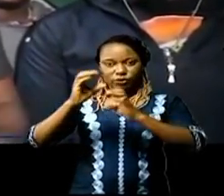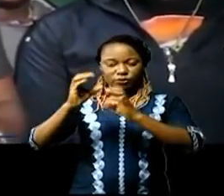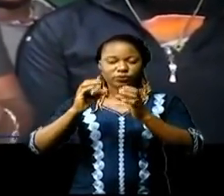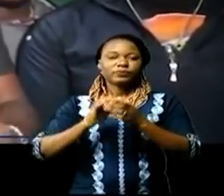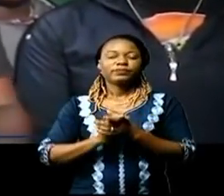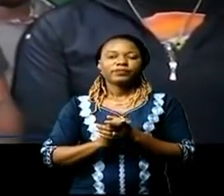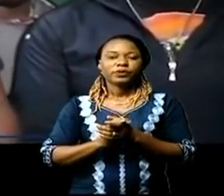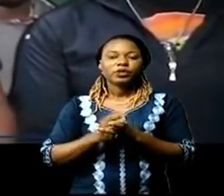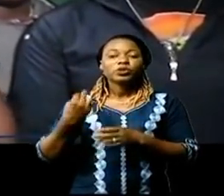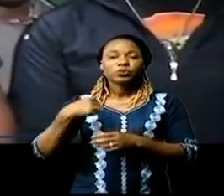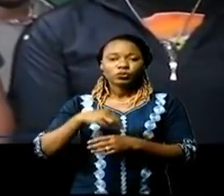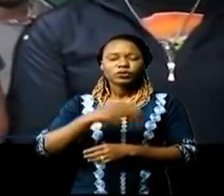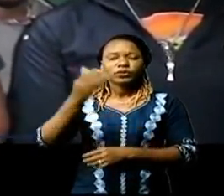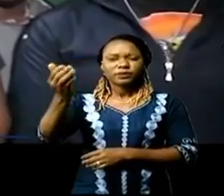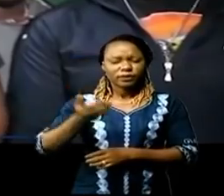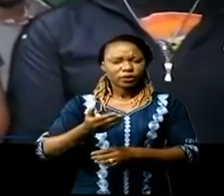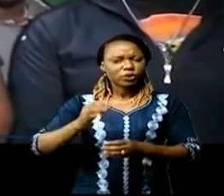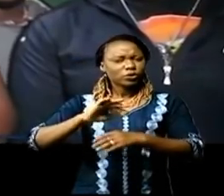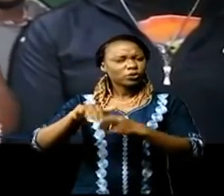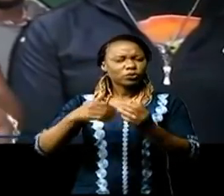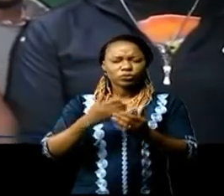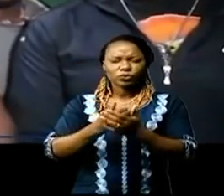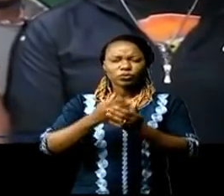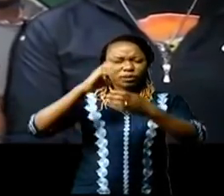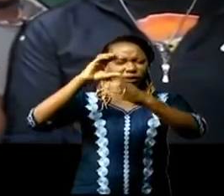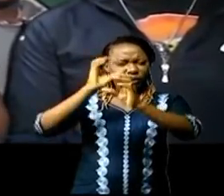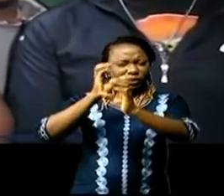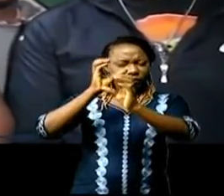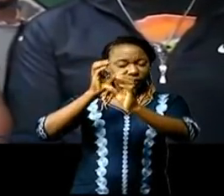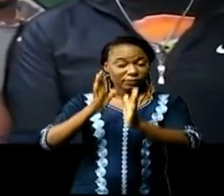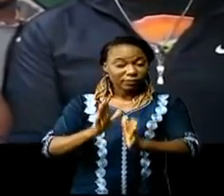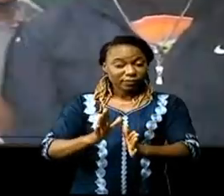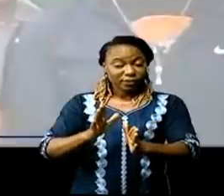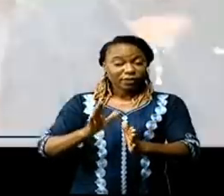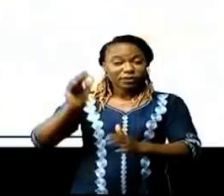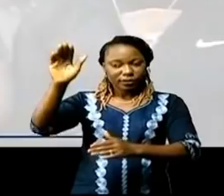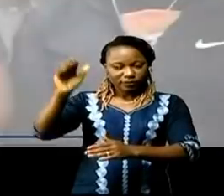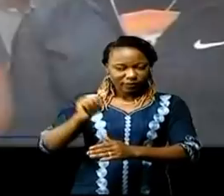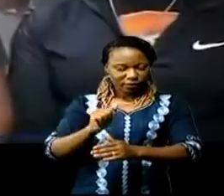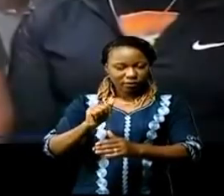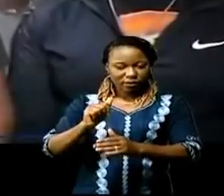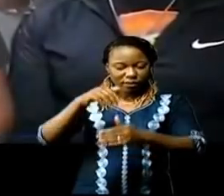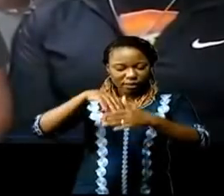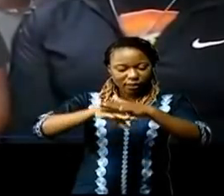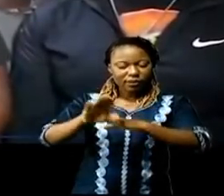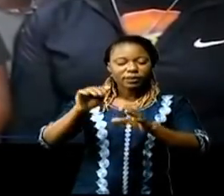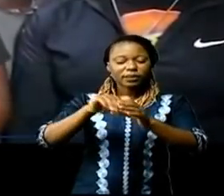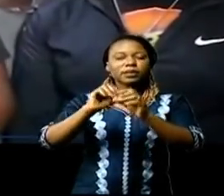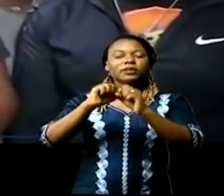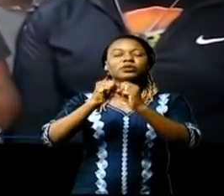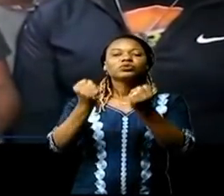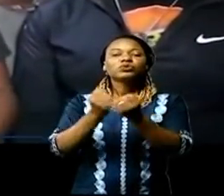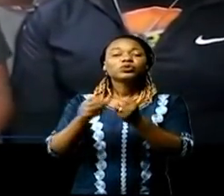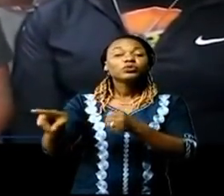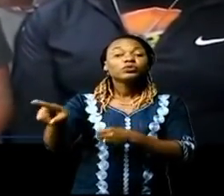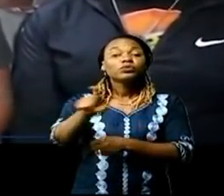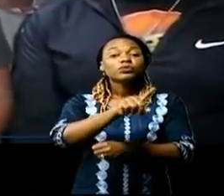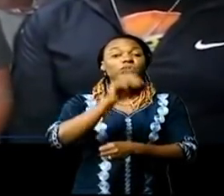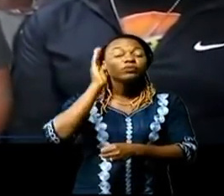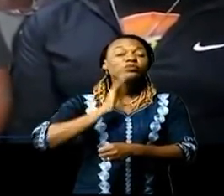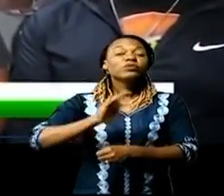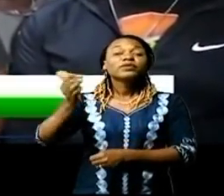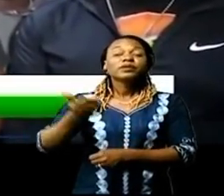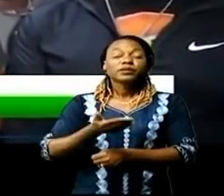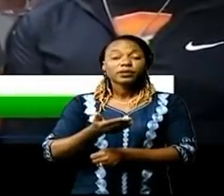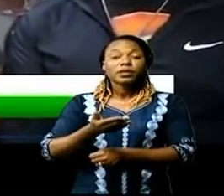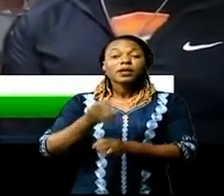Nous invitons tous les caméramans à nous rejoindre dans cette association. Vous êtes tous les bienvenus.